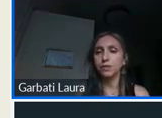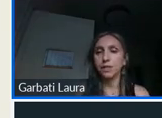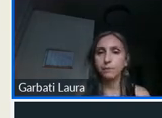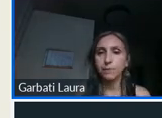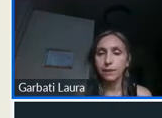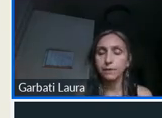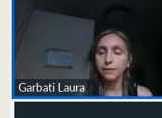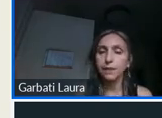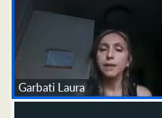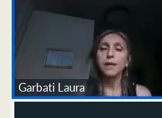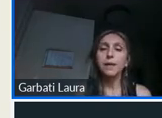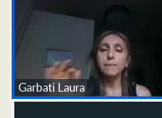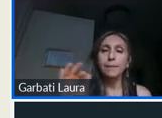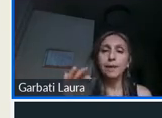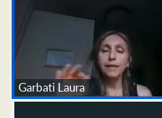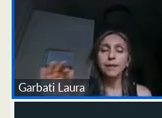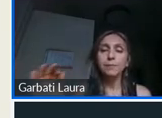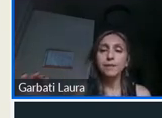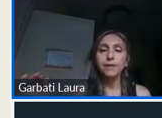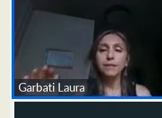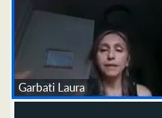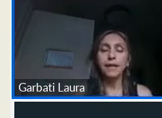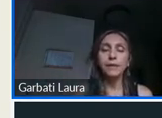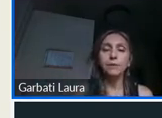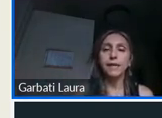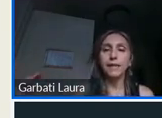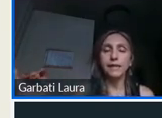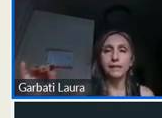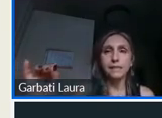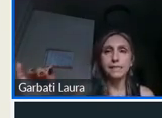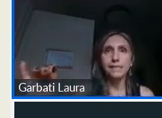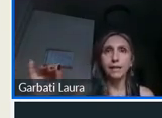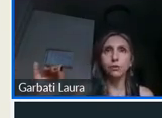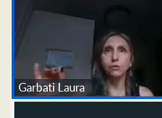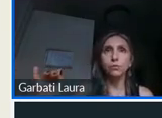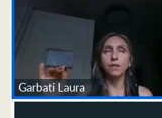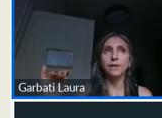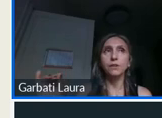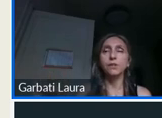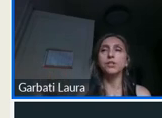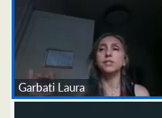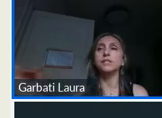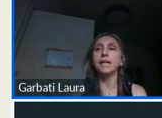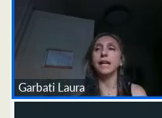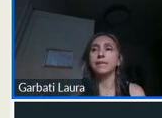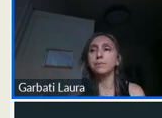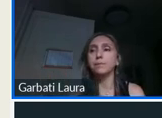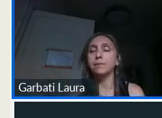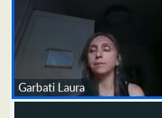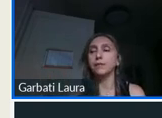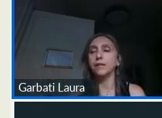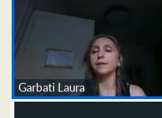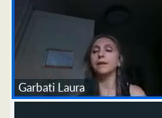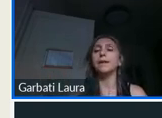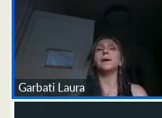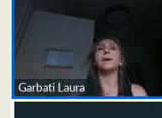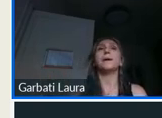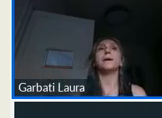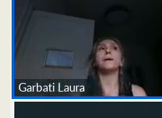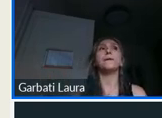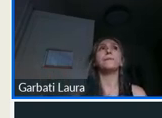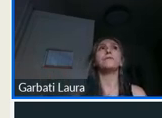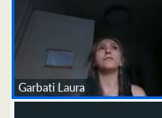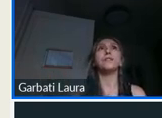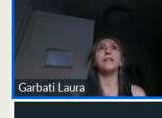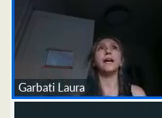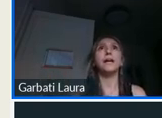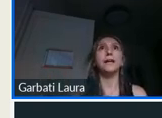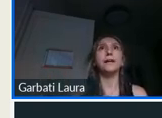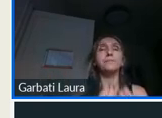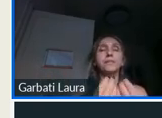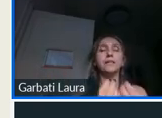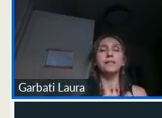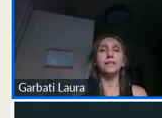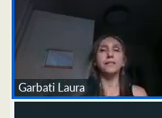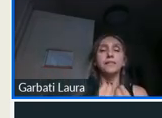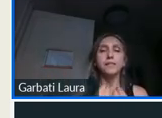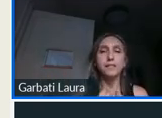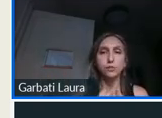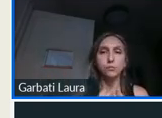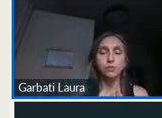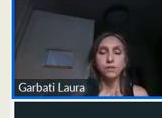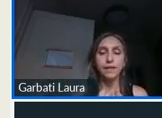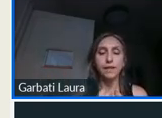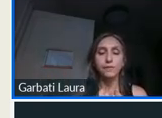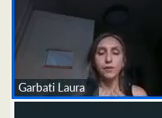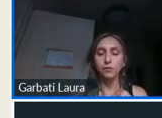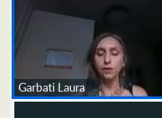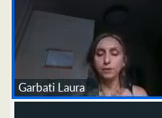impiegato industrialmente. Ma marchi e brevetti hanno una caratteristica comune, vanno registrati per poter fondare i